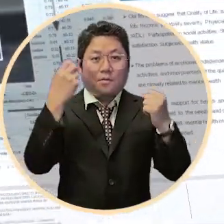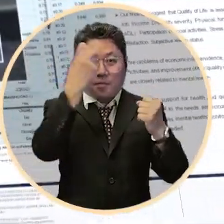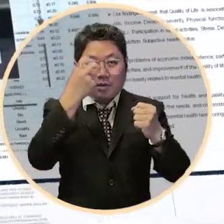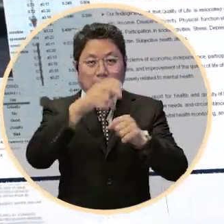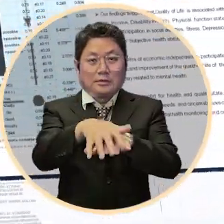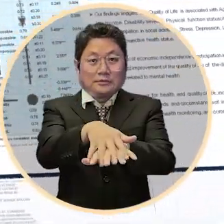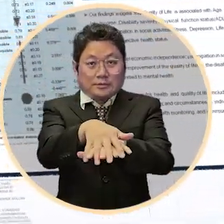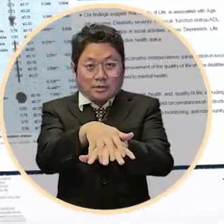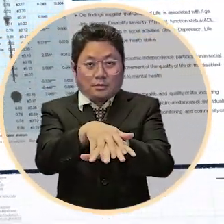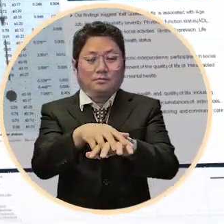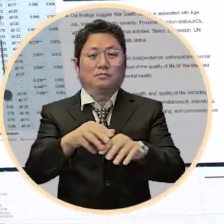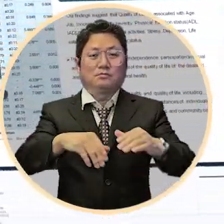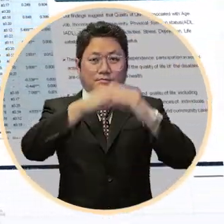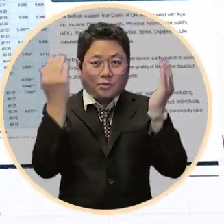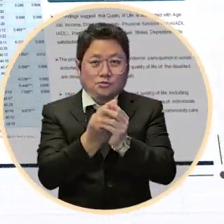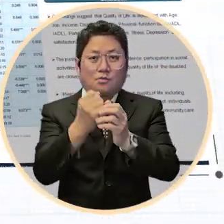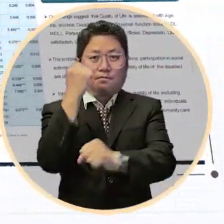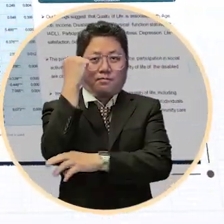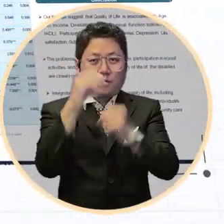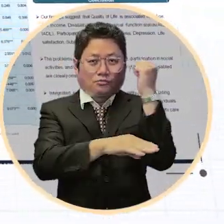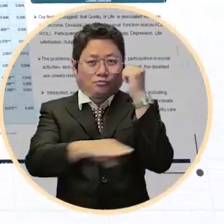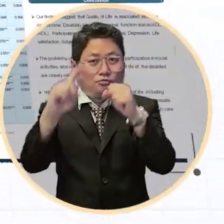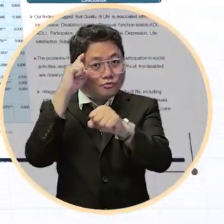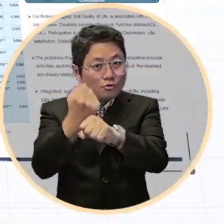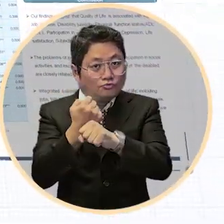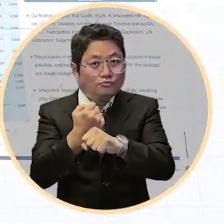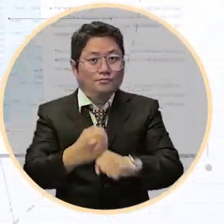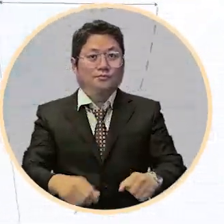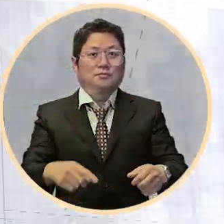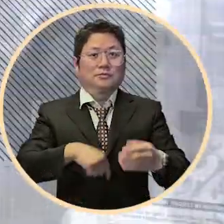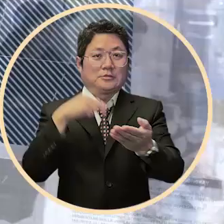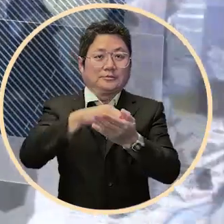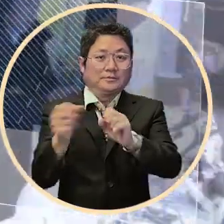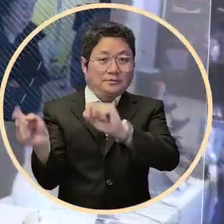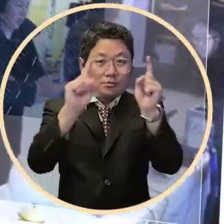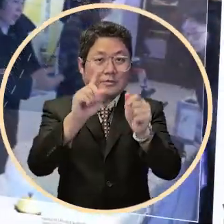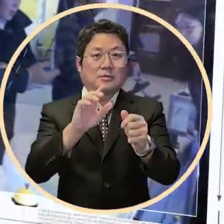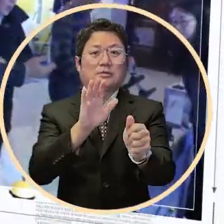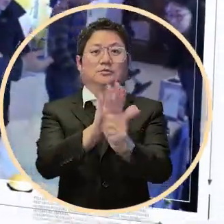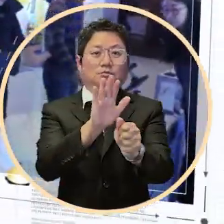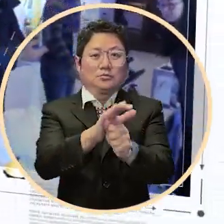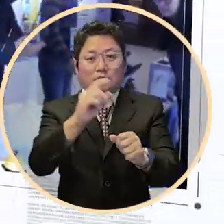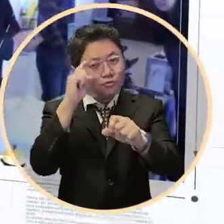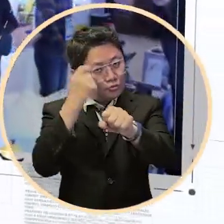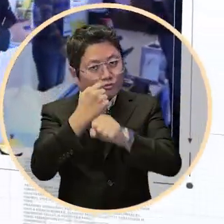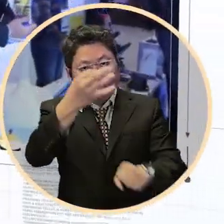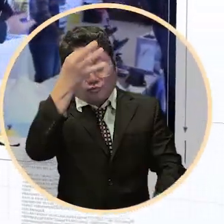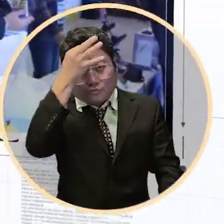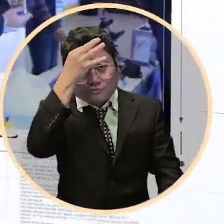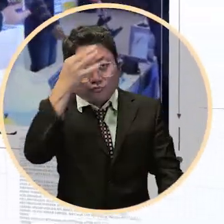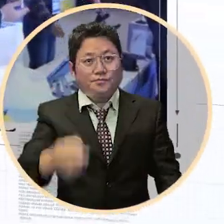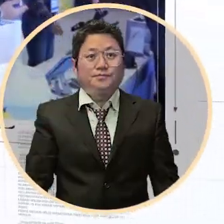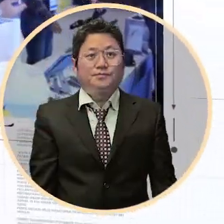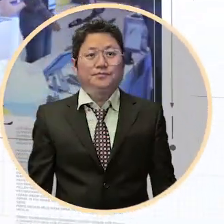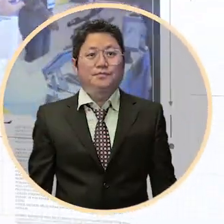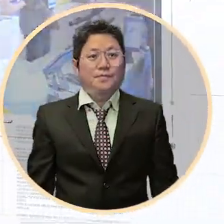장애인의 보건의료체계 전반 및 표준화 연구, 자립생활 지원을 위한 기술 연구,